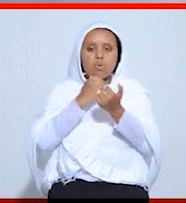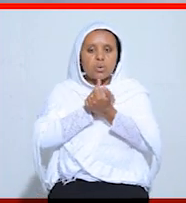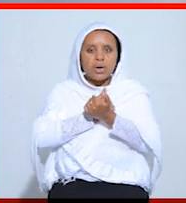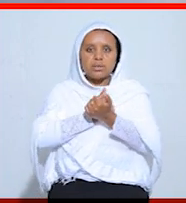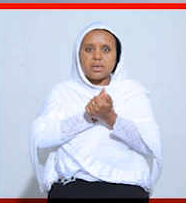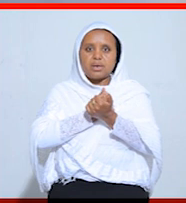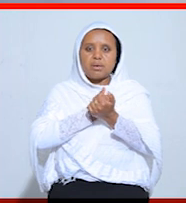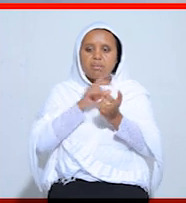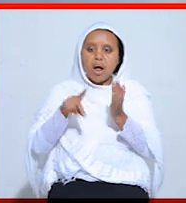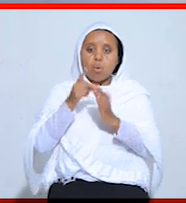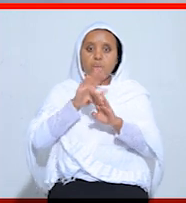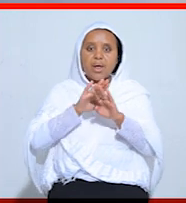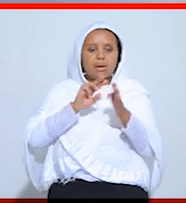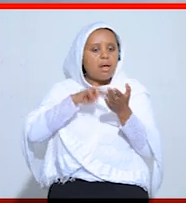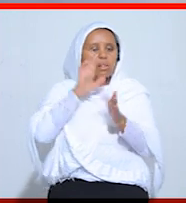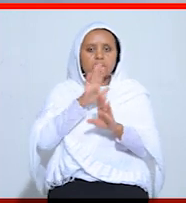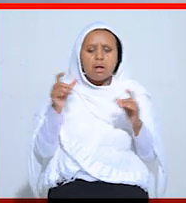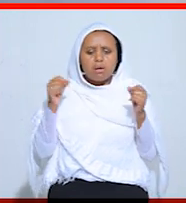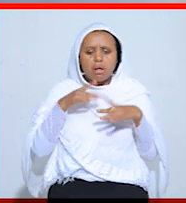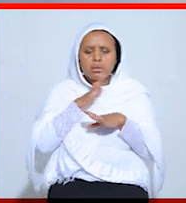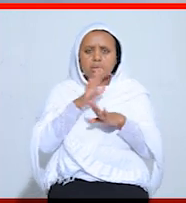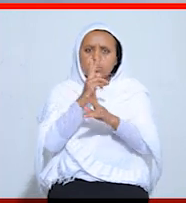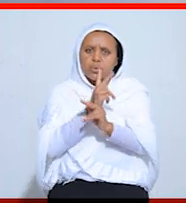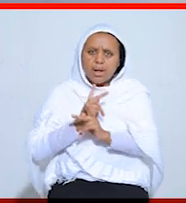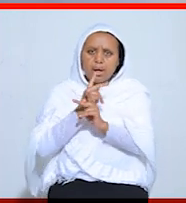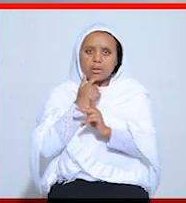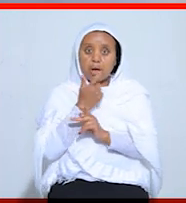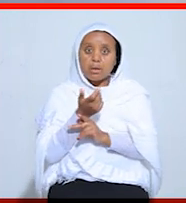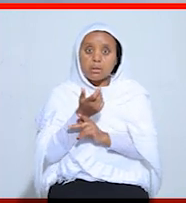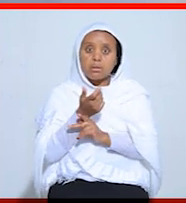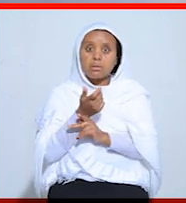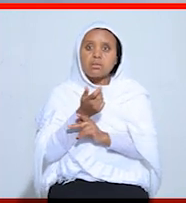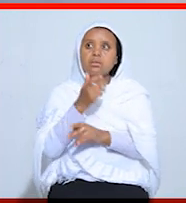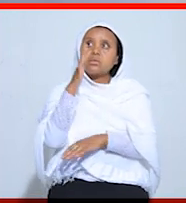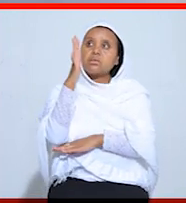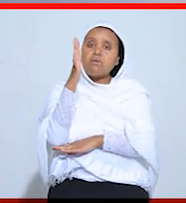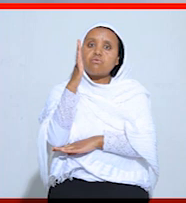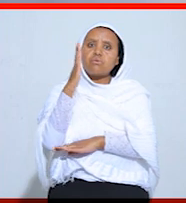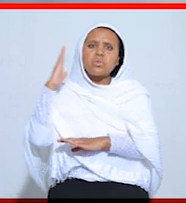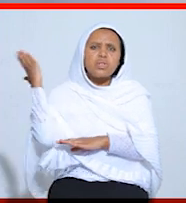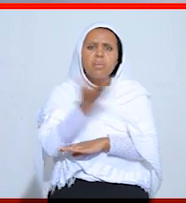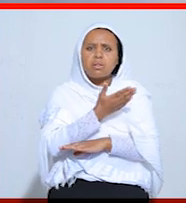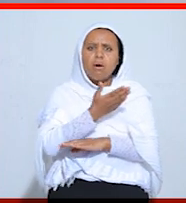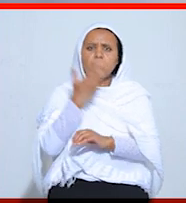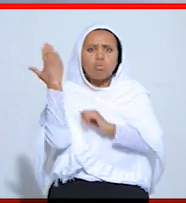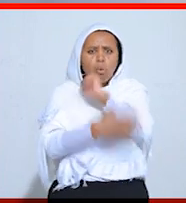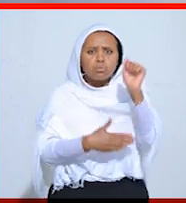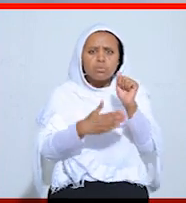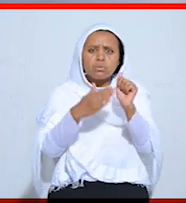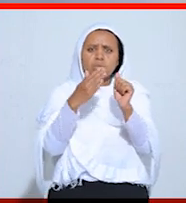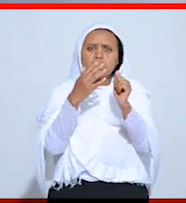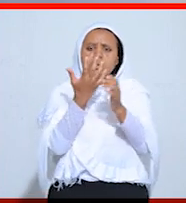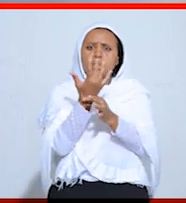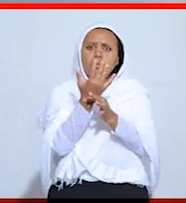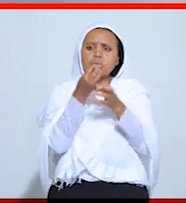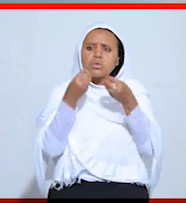በያዕቆብ ላይ እንዳታነሳ እንዳታስደነግጠው ተጠንቀቅ እያለ ዛፉን ሲመታ ሲቆርጥ ቅጠሉን